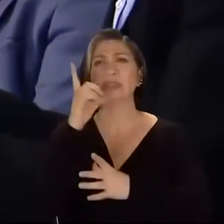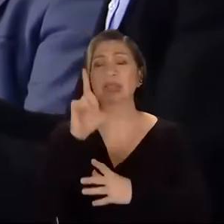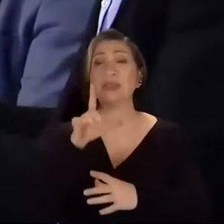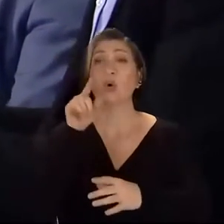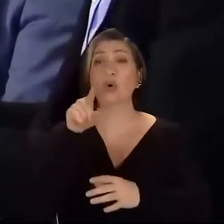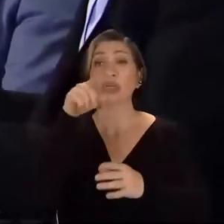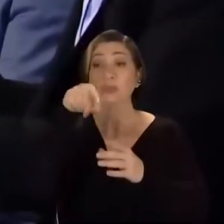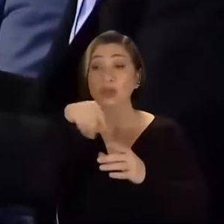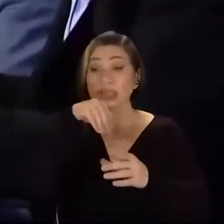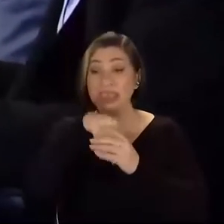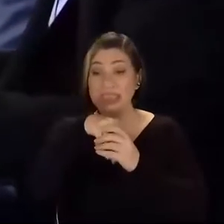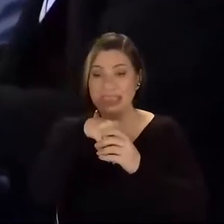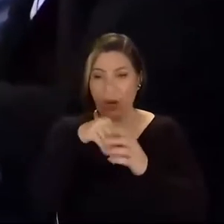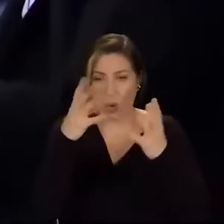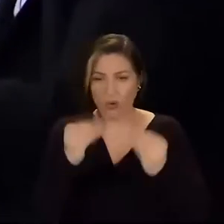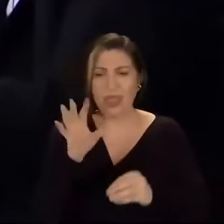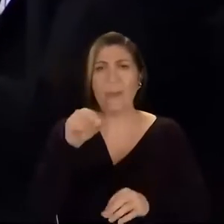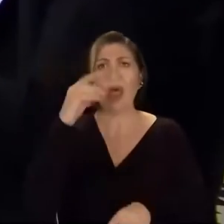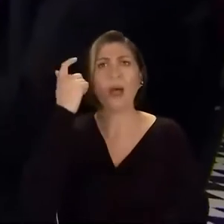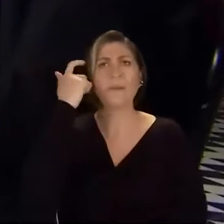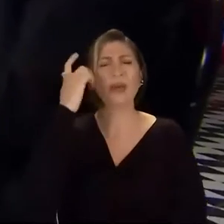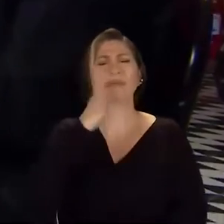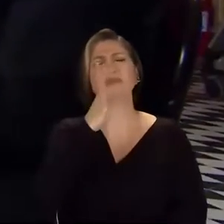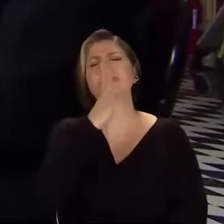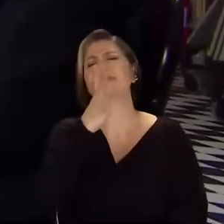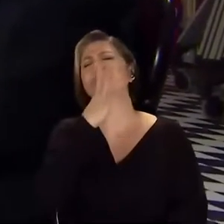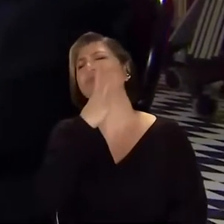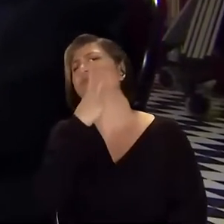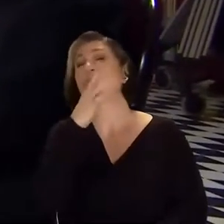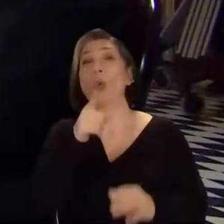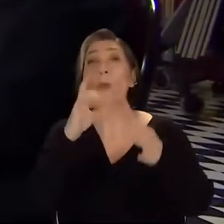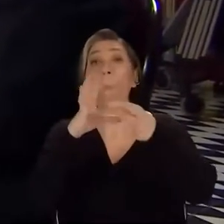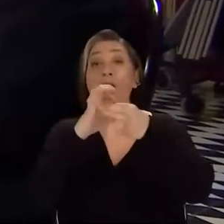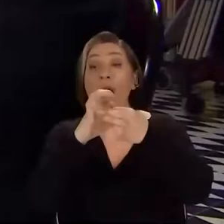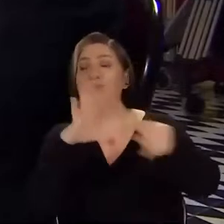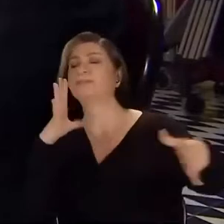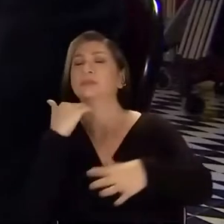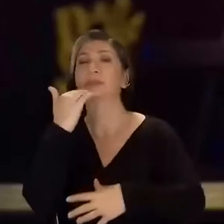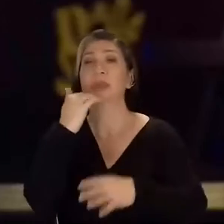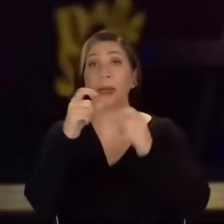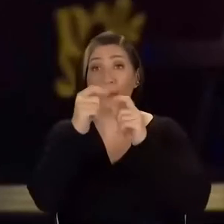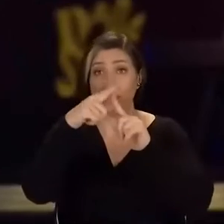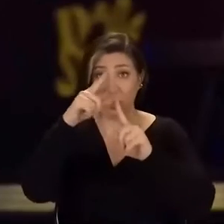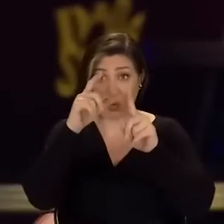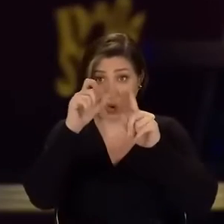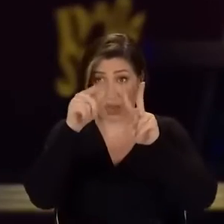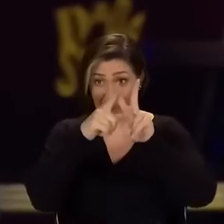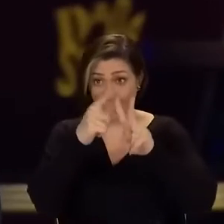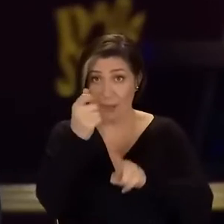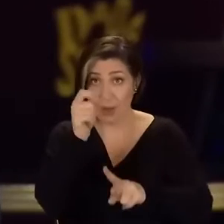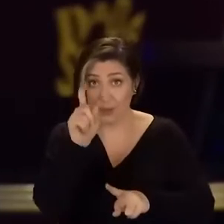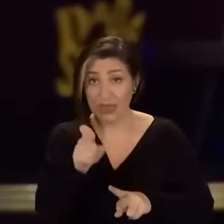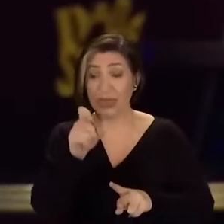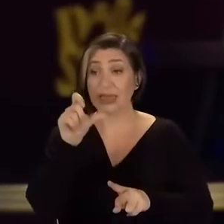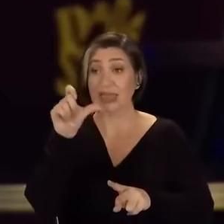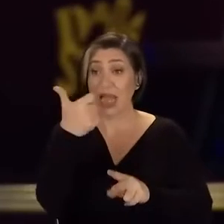bugün içine doğduğumuz sistem ve hep ezberlerimizle gittiğimiz için bazen o bağı koparamadığımız için işte Bitcoin para mıdır, kullanılır mı, değer